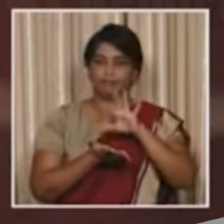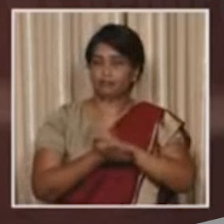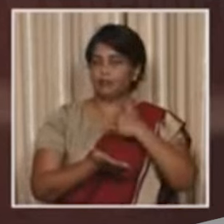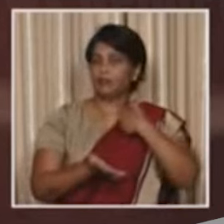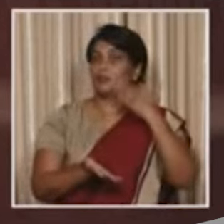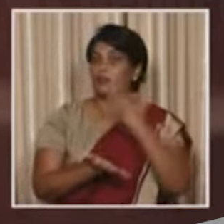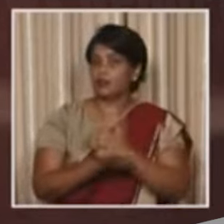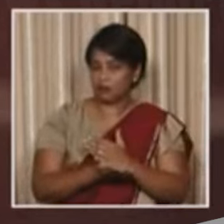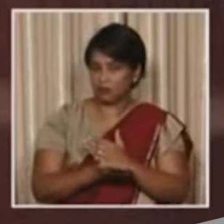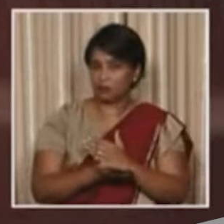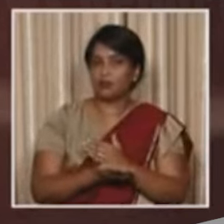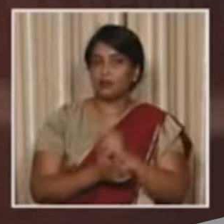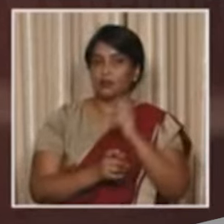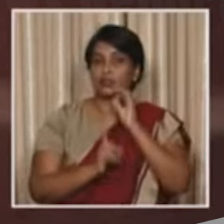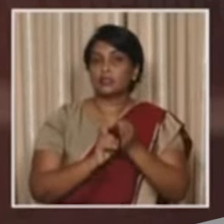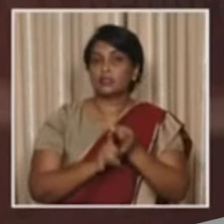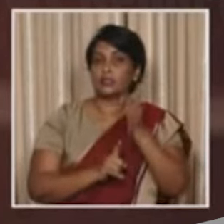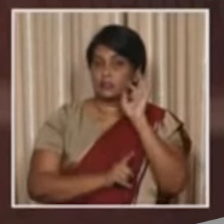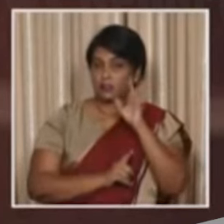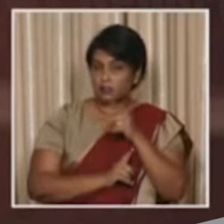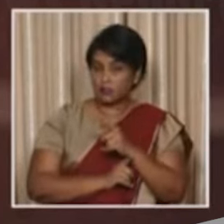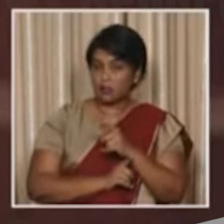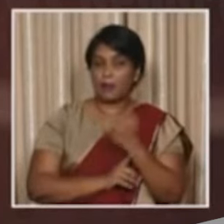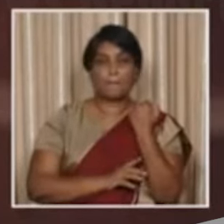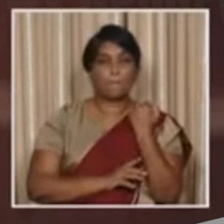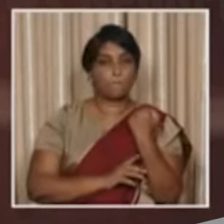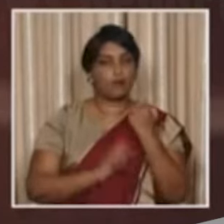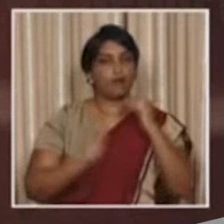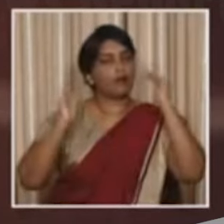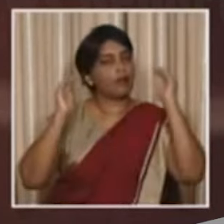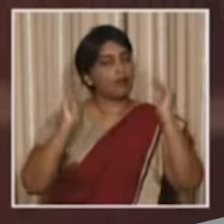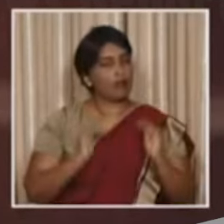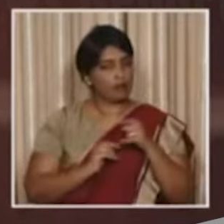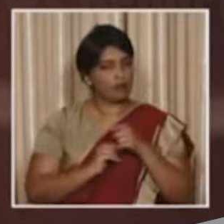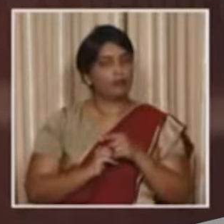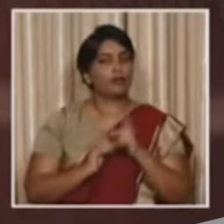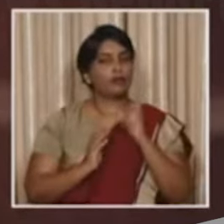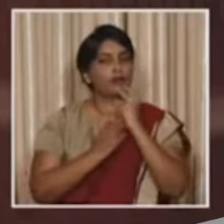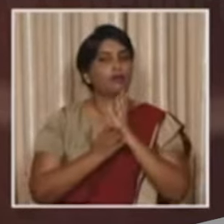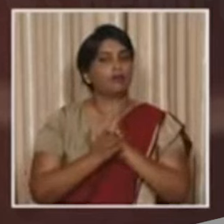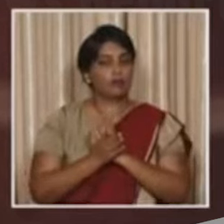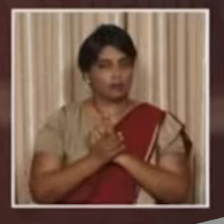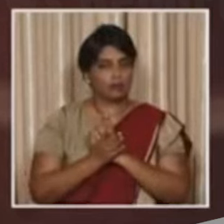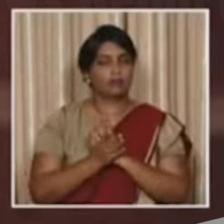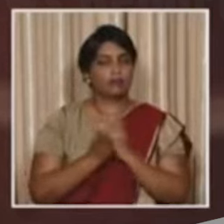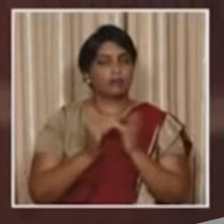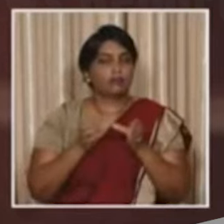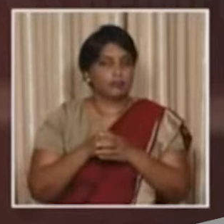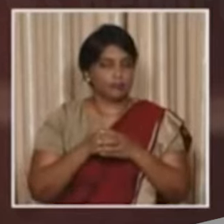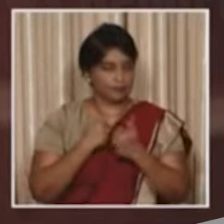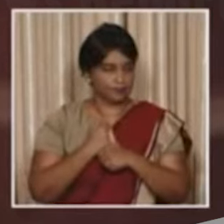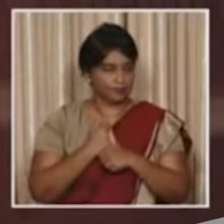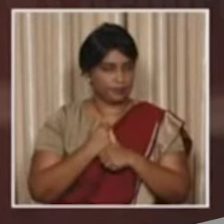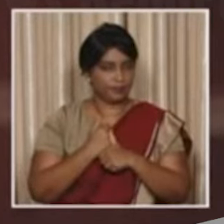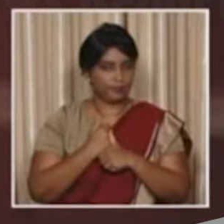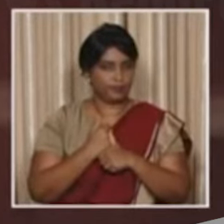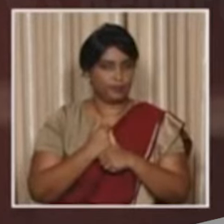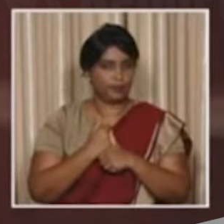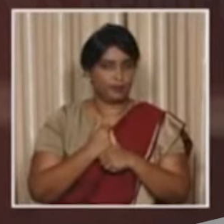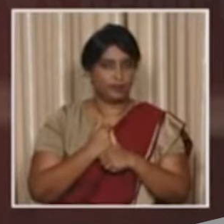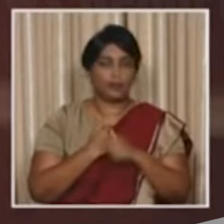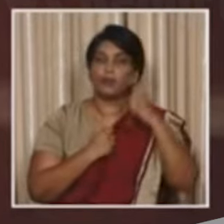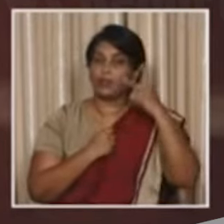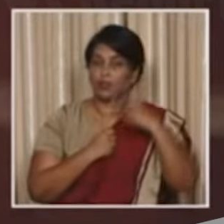වැළැක්වීමට ජනාධිපතිවරයාගේ බලතල සීමා කරමින් විවස්ථාදායක සභාවක් පිහිටවලා තියෙනවා.